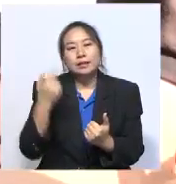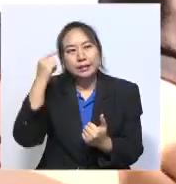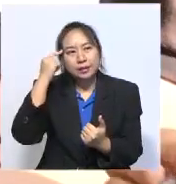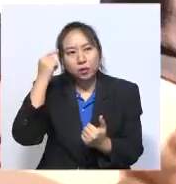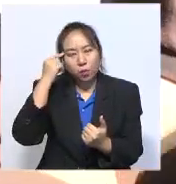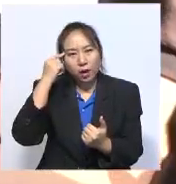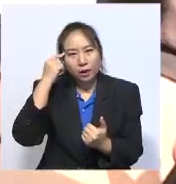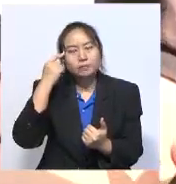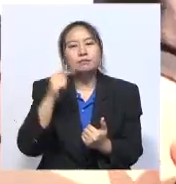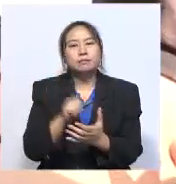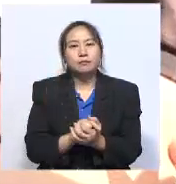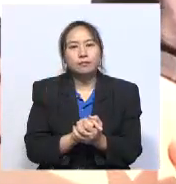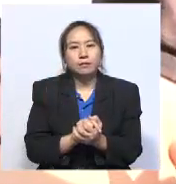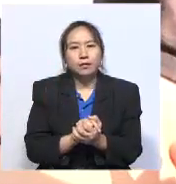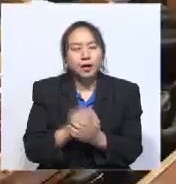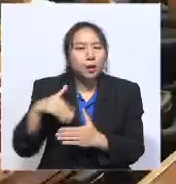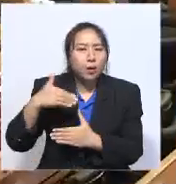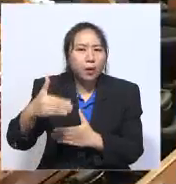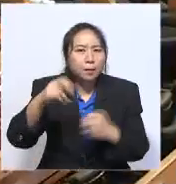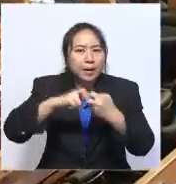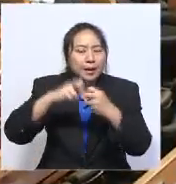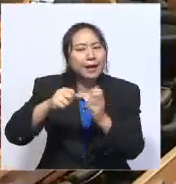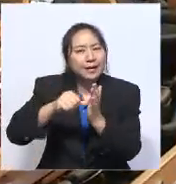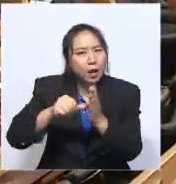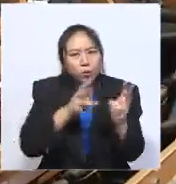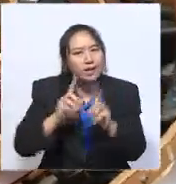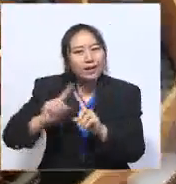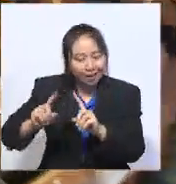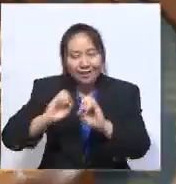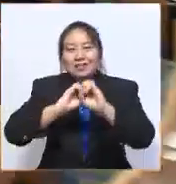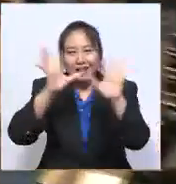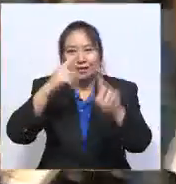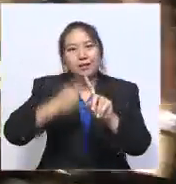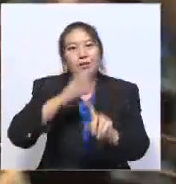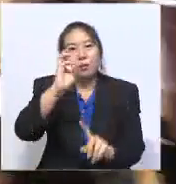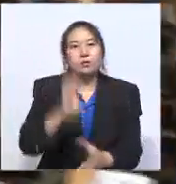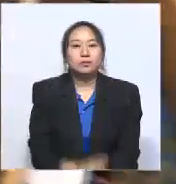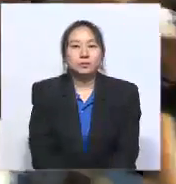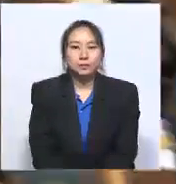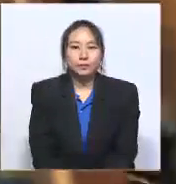คาดว่าจะมีความชัดเจนถึงแนวทางการแก้ไขในทุกเรื่องในช่วงเดือนมิถุนายนนี้ครับ